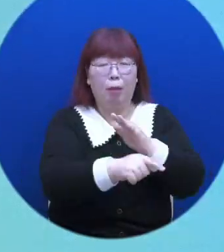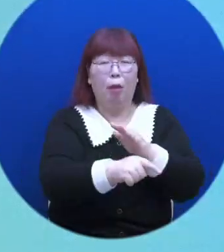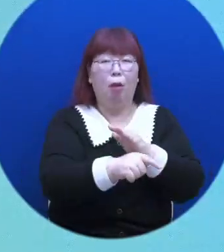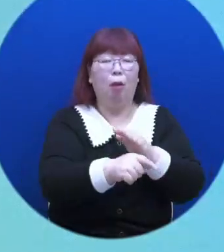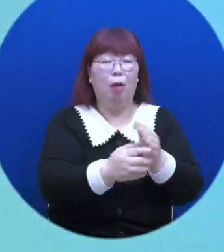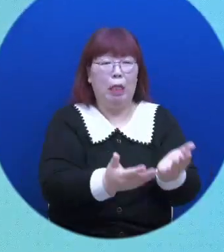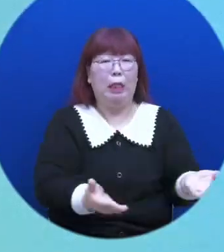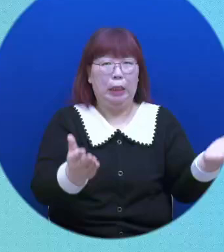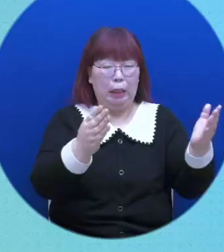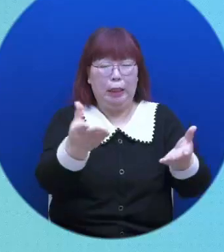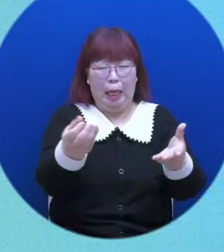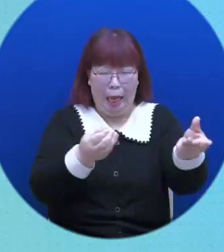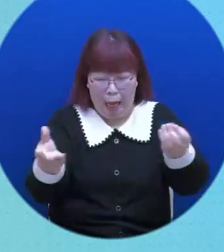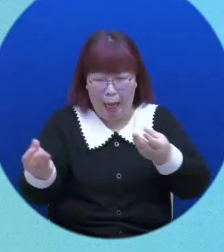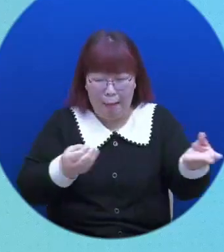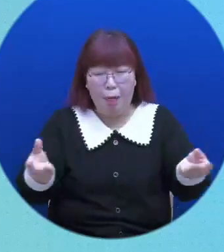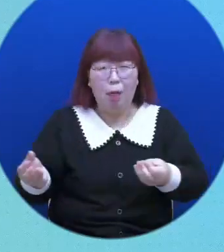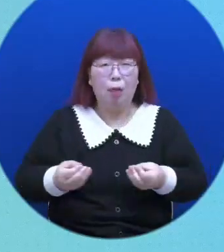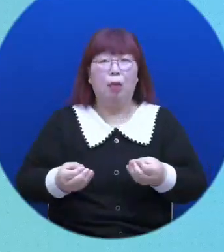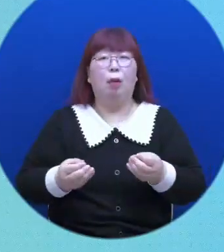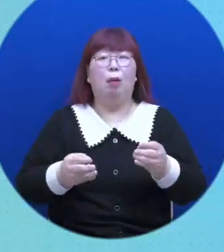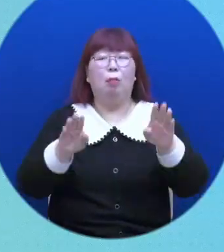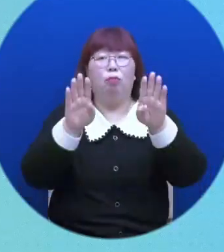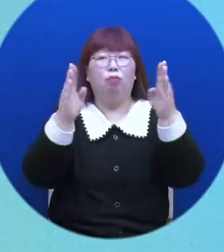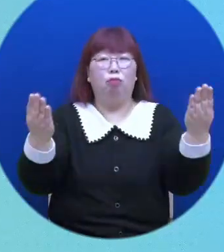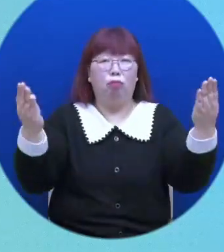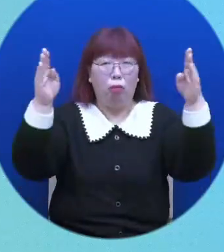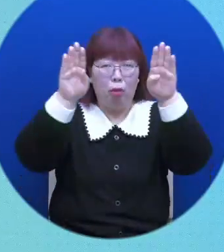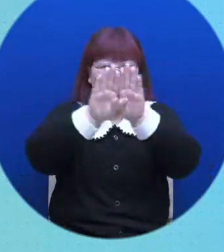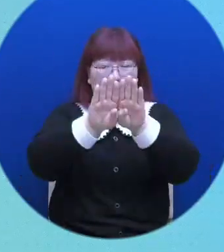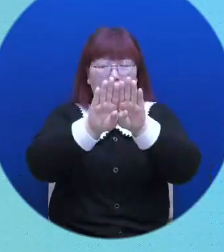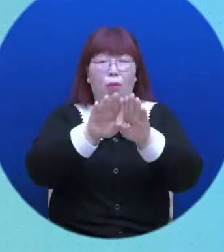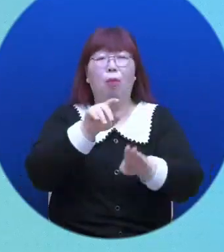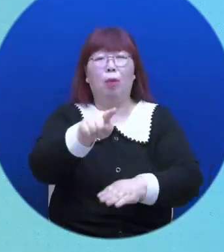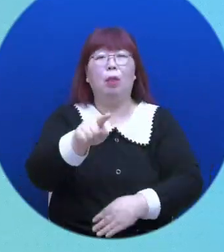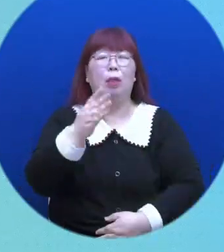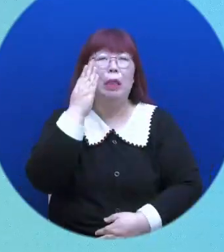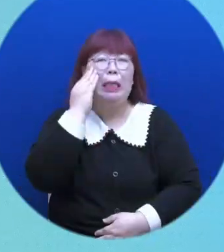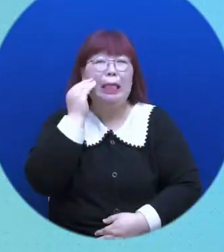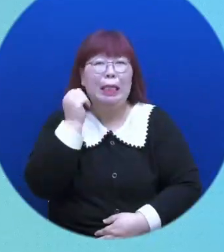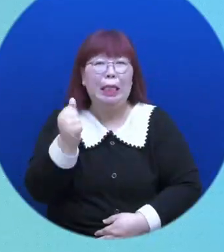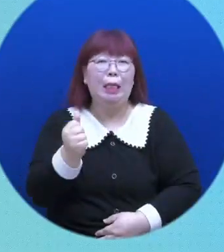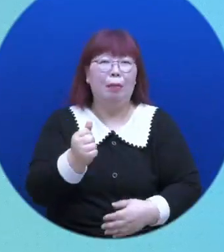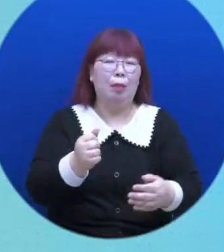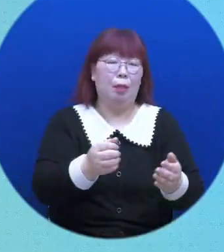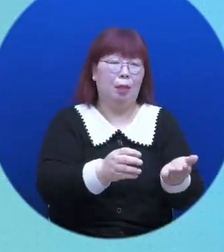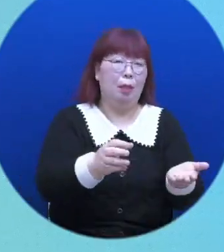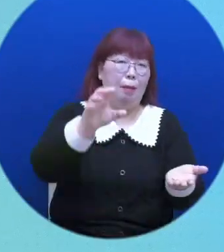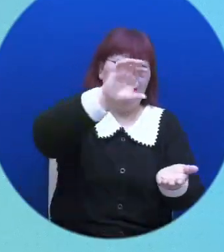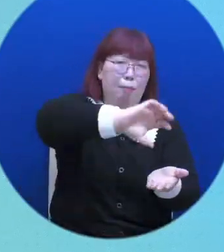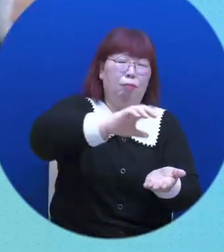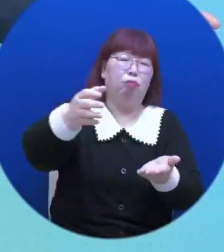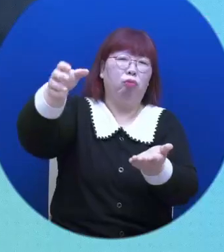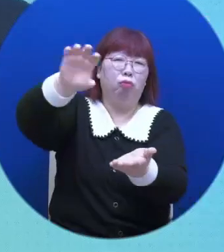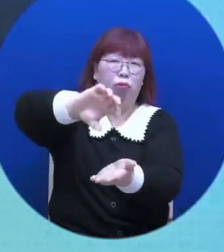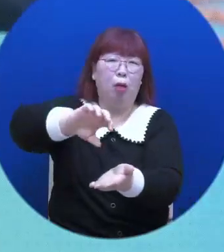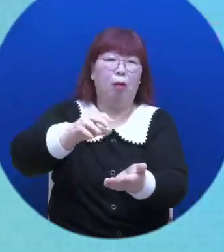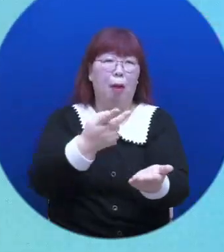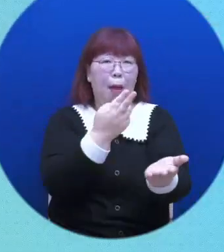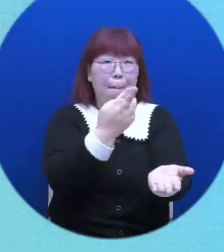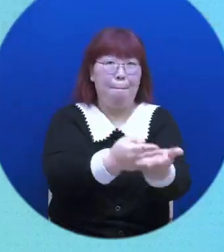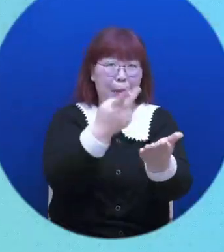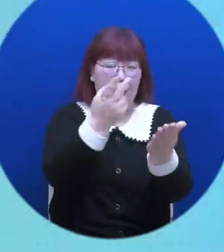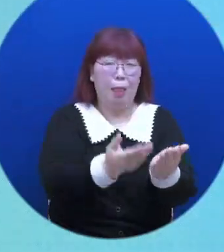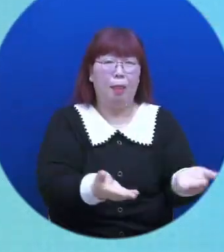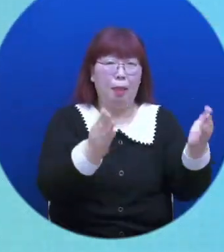난 이후에 문을 닫고 그 기름병 빈 그릇에 보세요. 빈 그릇마다